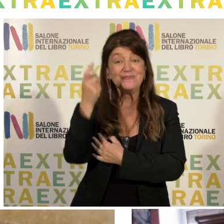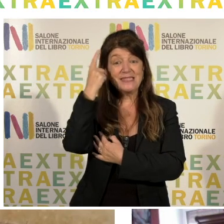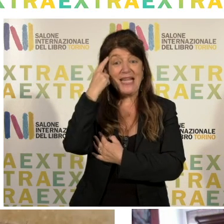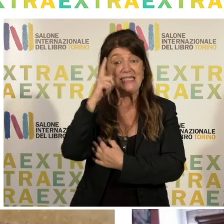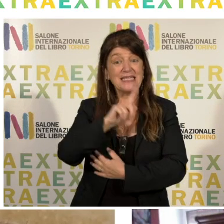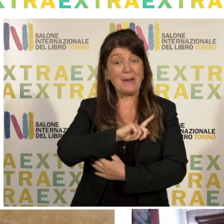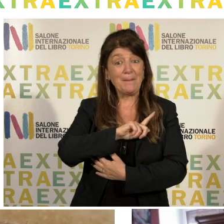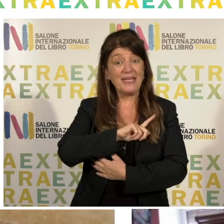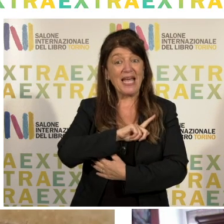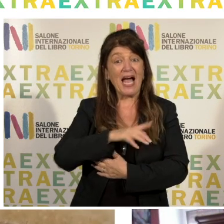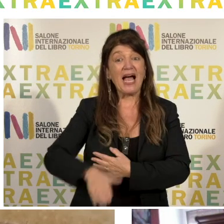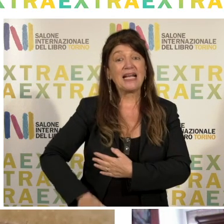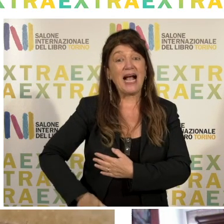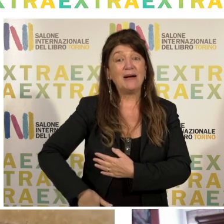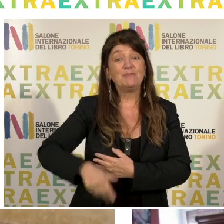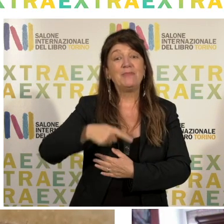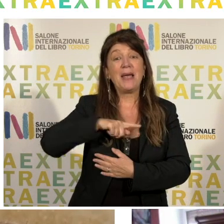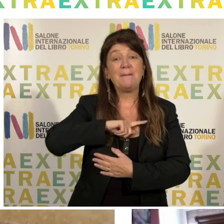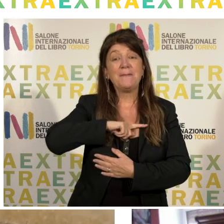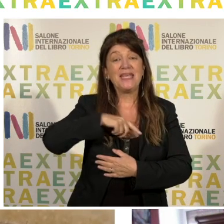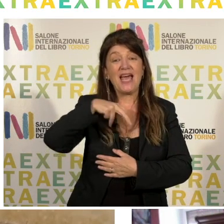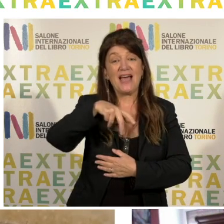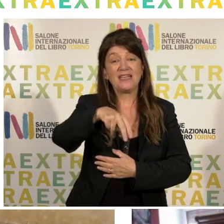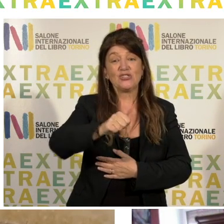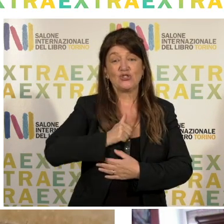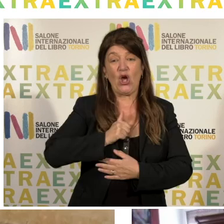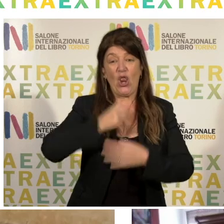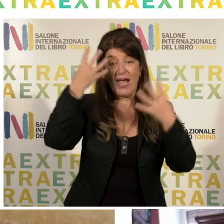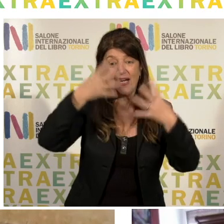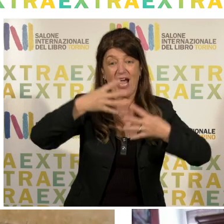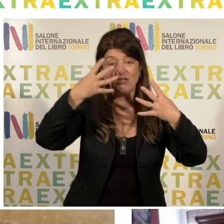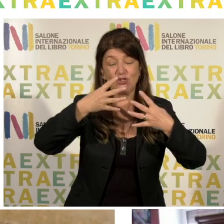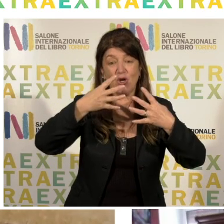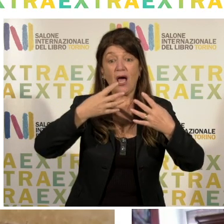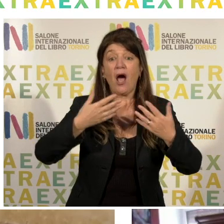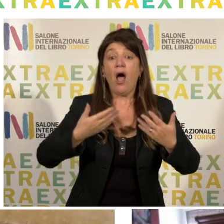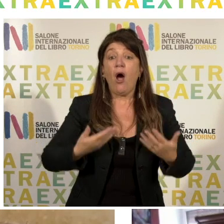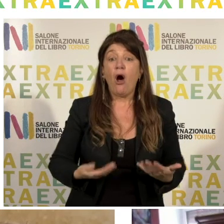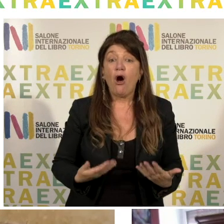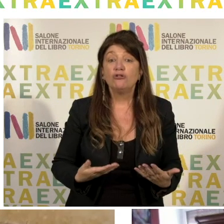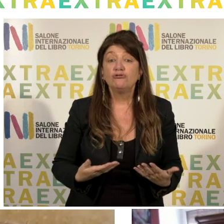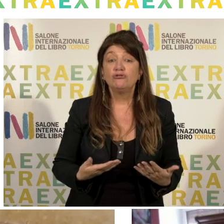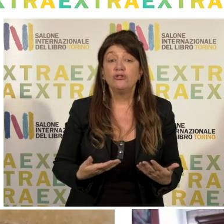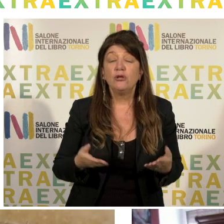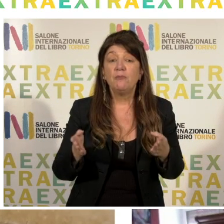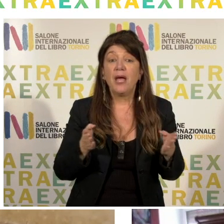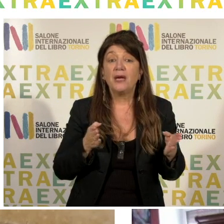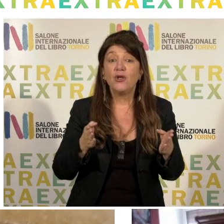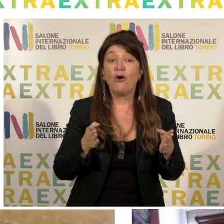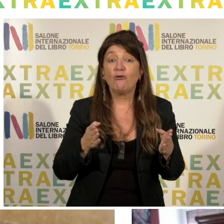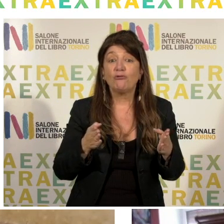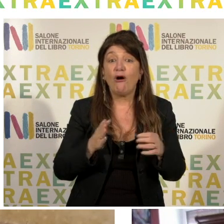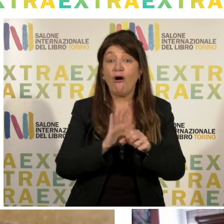oggi, avec le coronavirus, con il coronavirus, peut-être que les gens forse oggi con il coronavirus, le